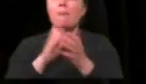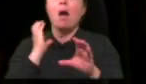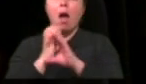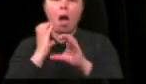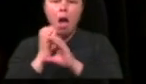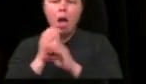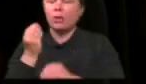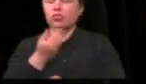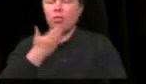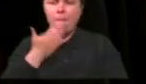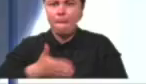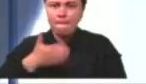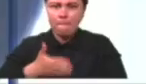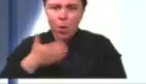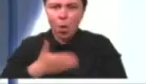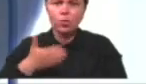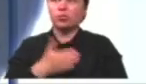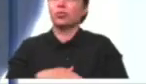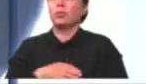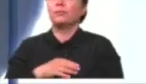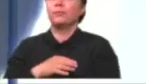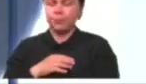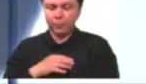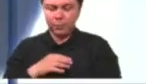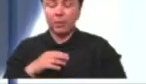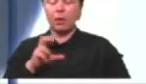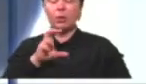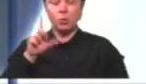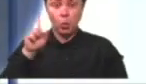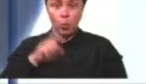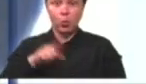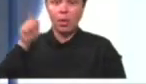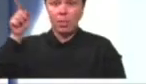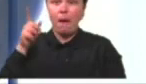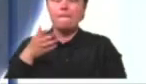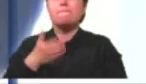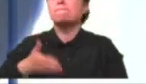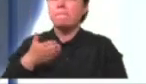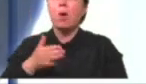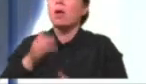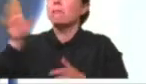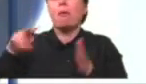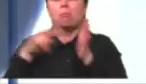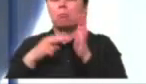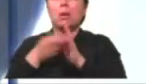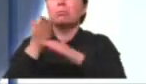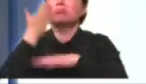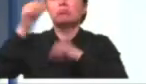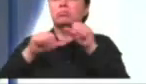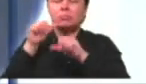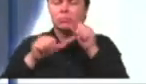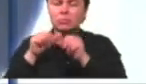nie pociągiem. No właśnie, czy jest szansa, że dojedziemy tam pociągiem? Jakie Państwo macie plany na najbliższe lata? Wszystko